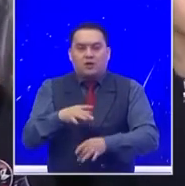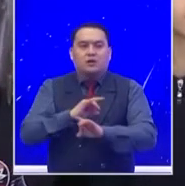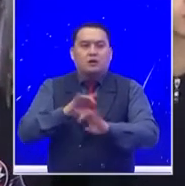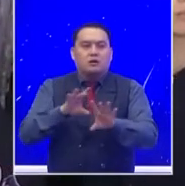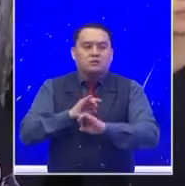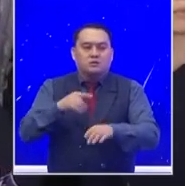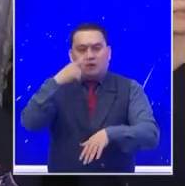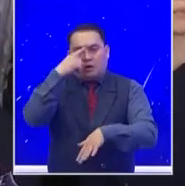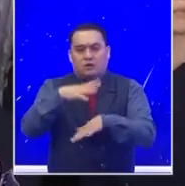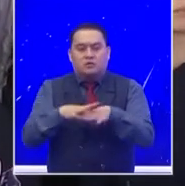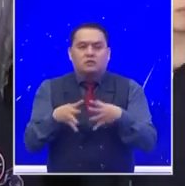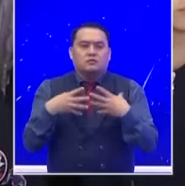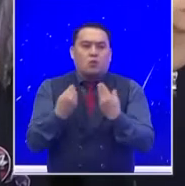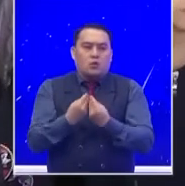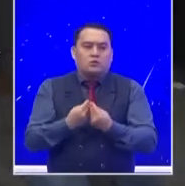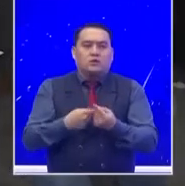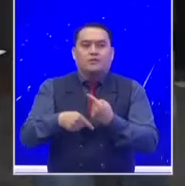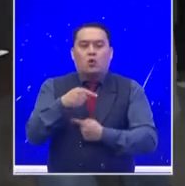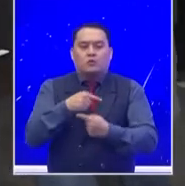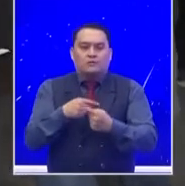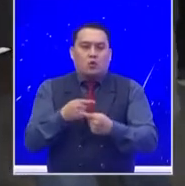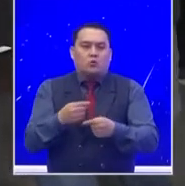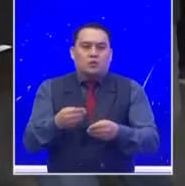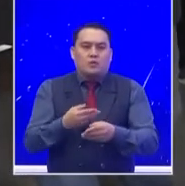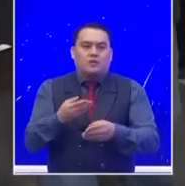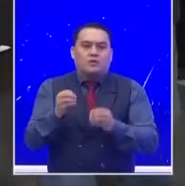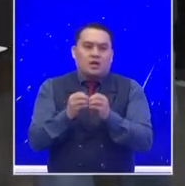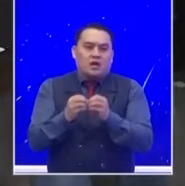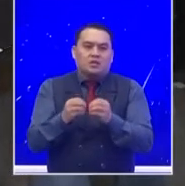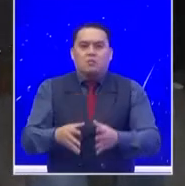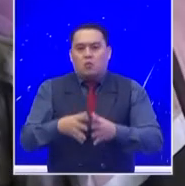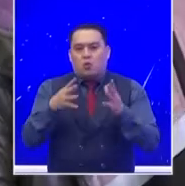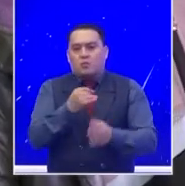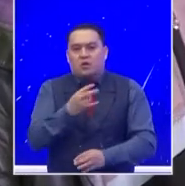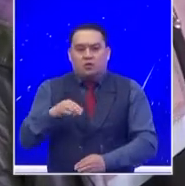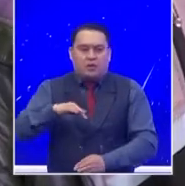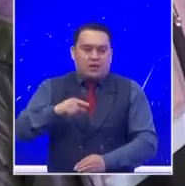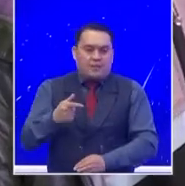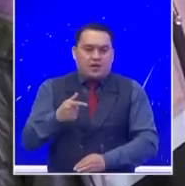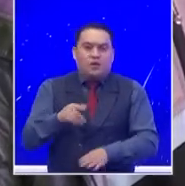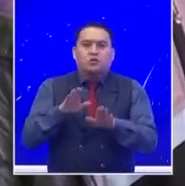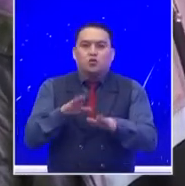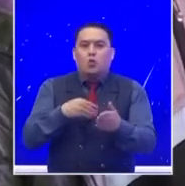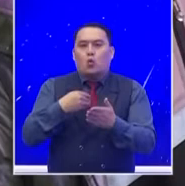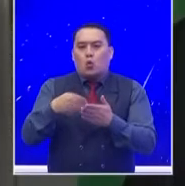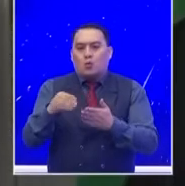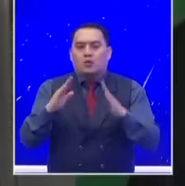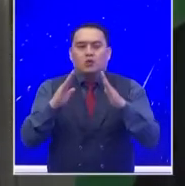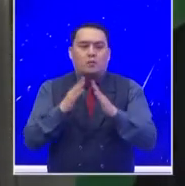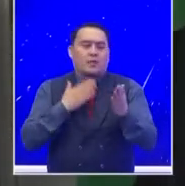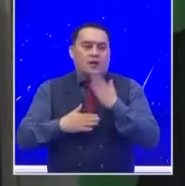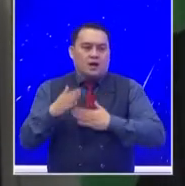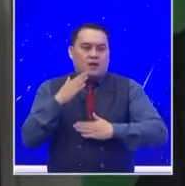глава семейства. Подобная недвижимость на рынке Талгарского района обходится в 10 и более миллионов тенге. Но не только приобретением жилья